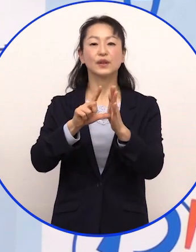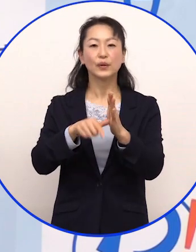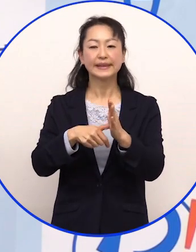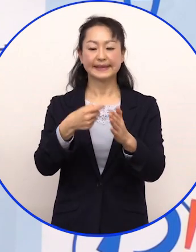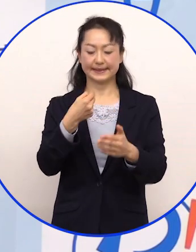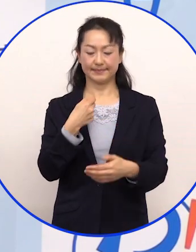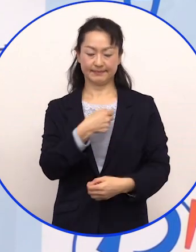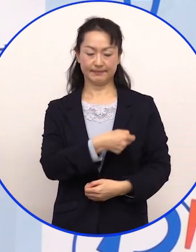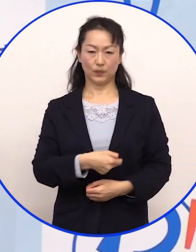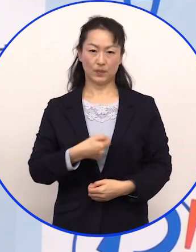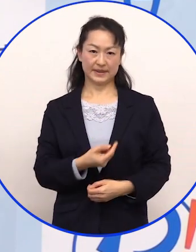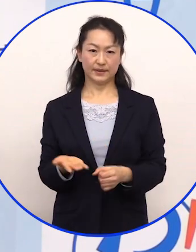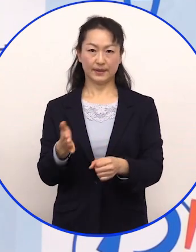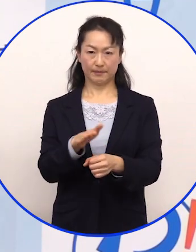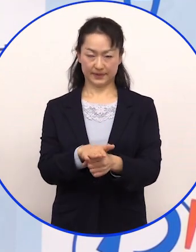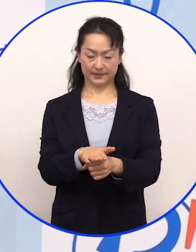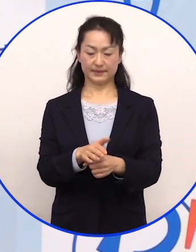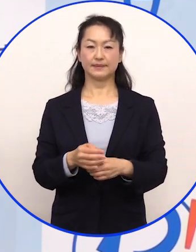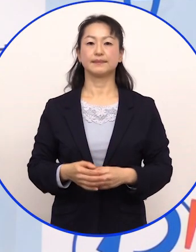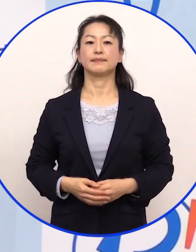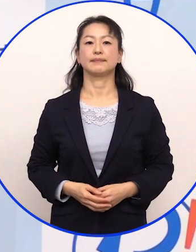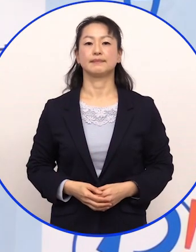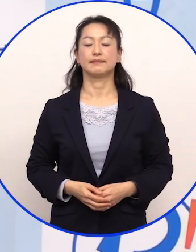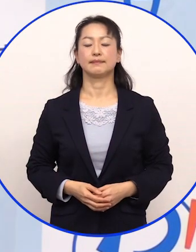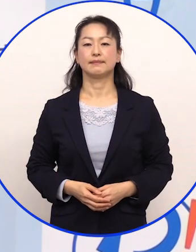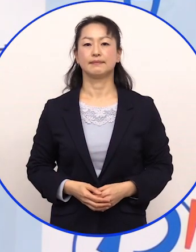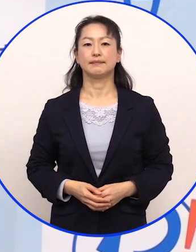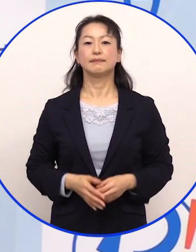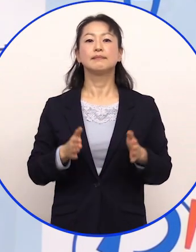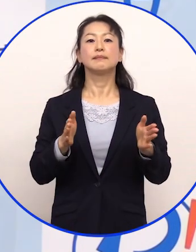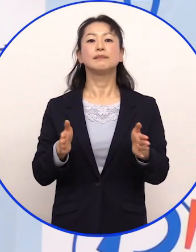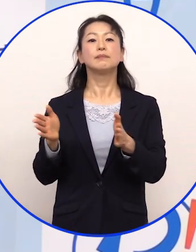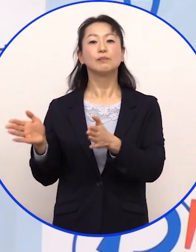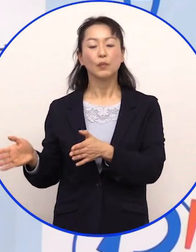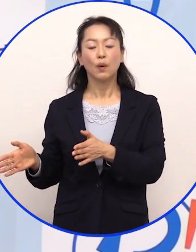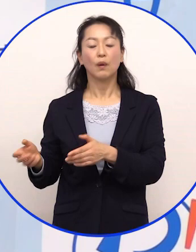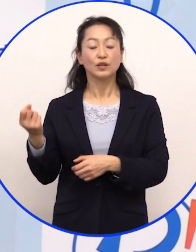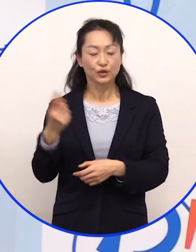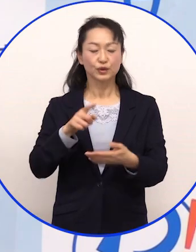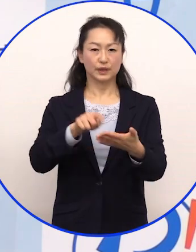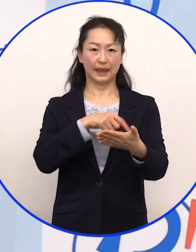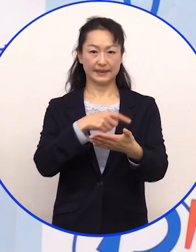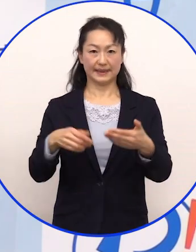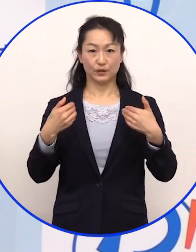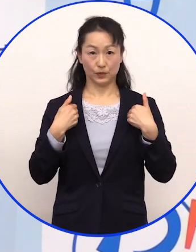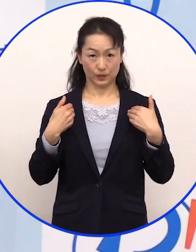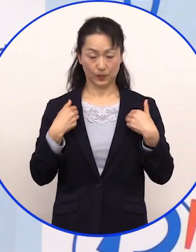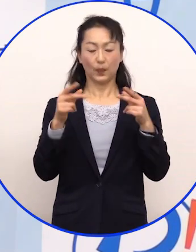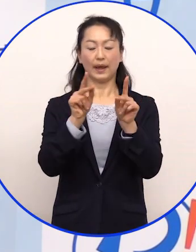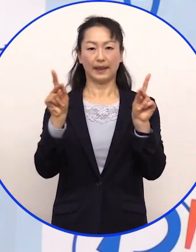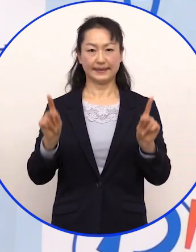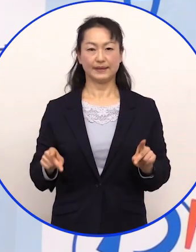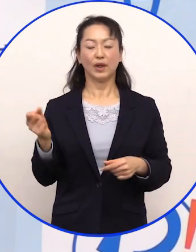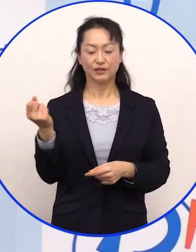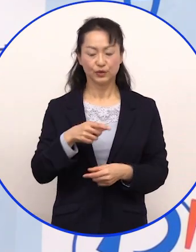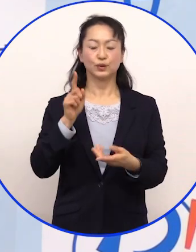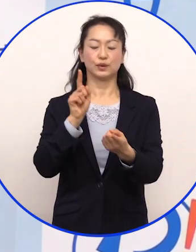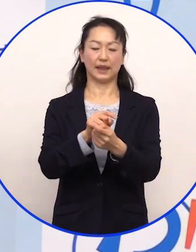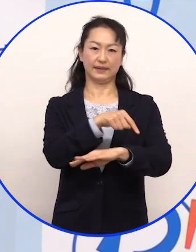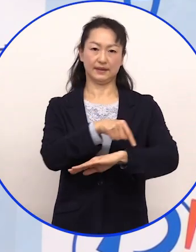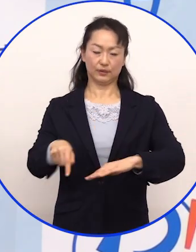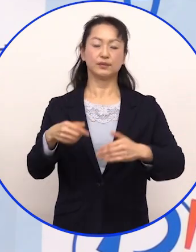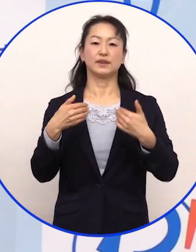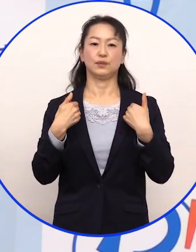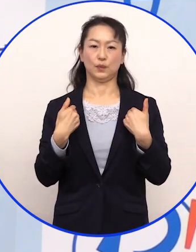思いを踏み込んでまいります。一方喫緊の課題についても速やかに対応する必